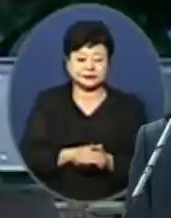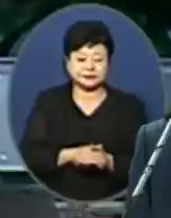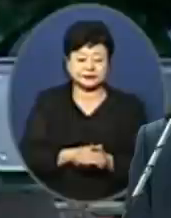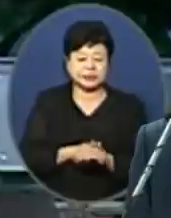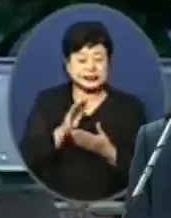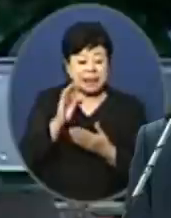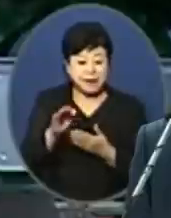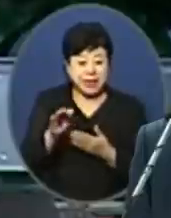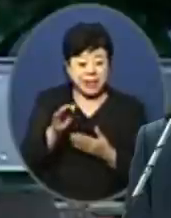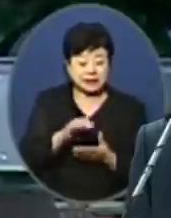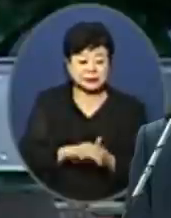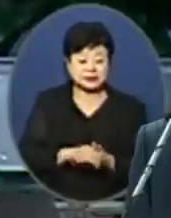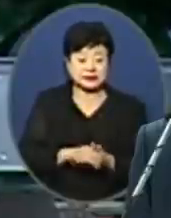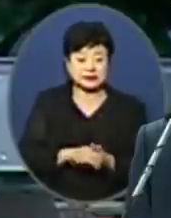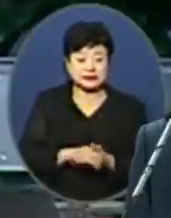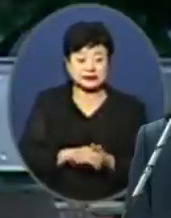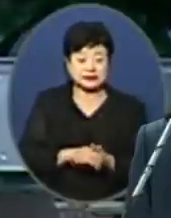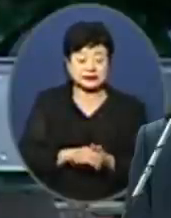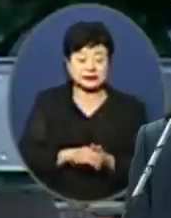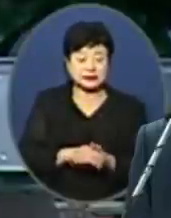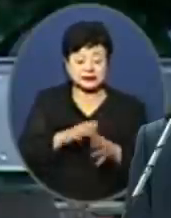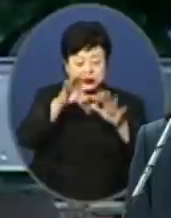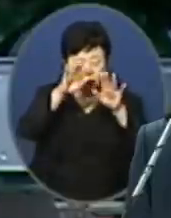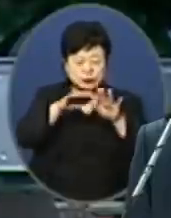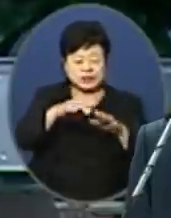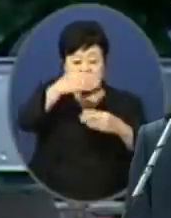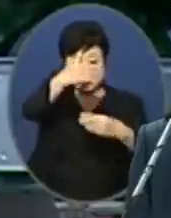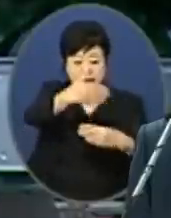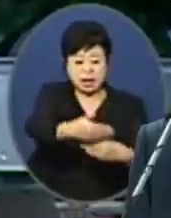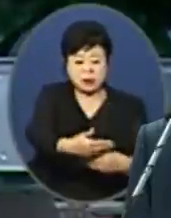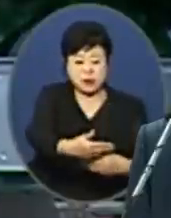그 다음에 휘장이 막아놓은